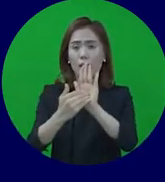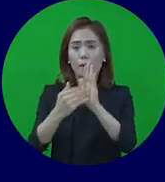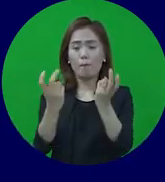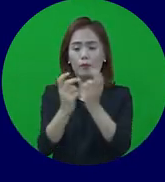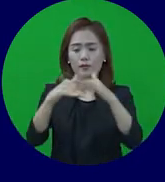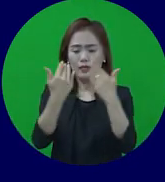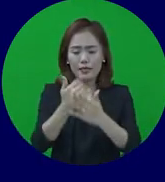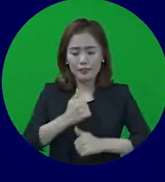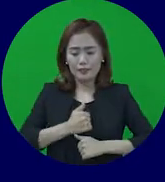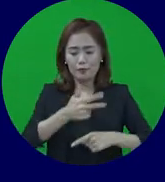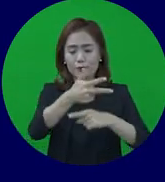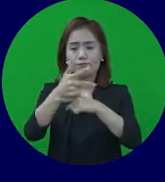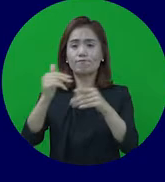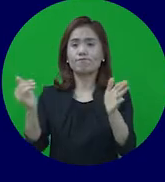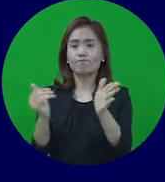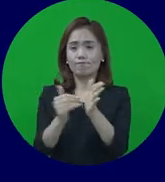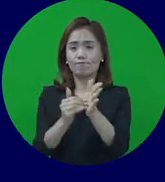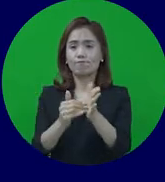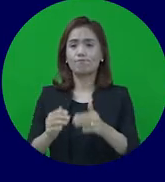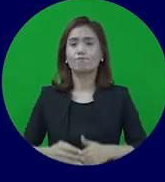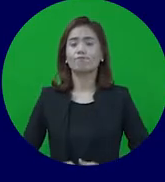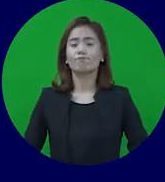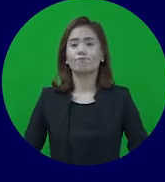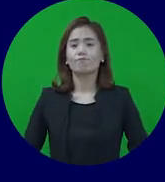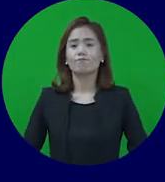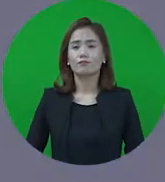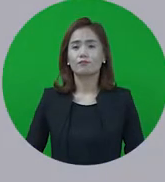준수하여 촬영하였습니다.